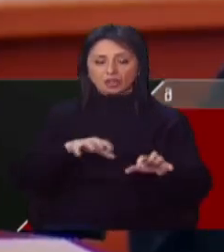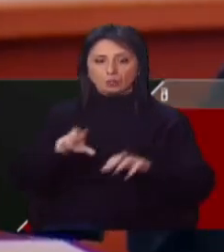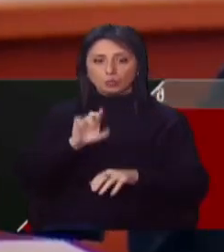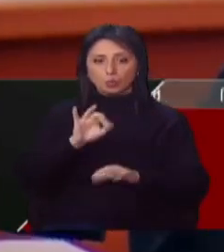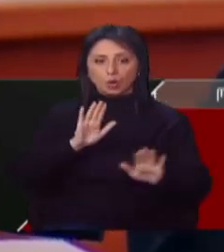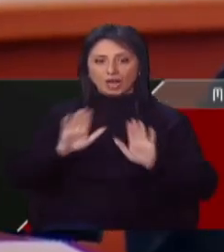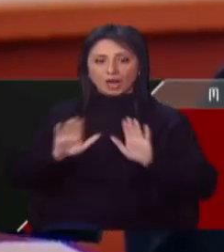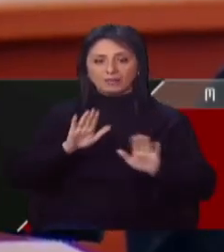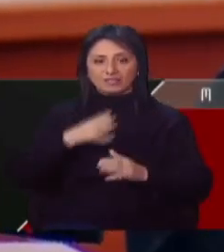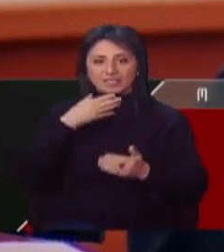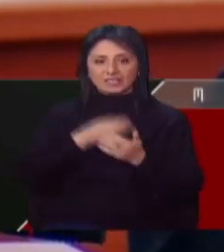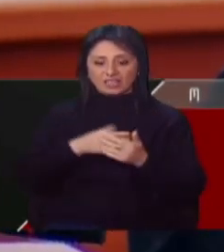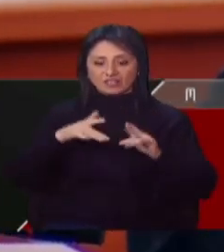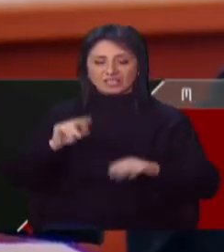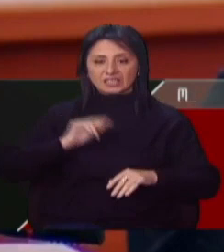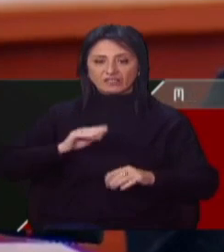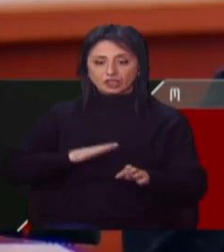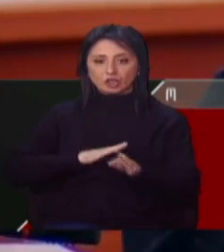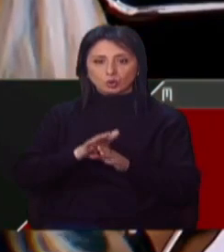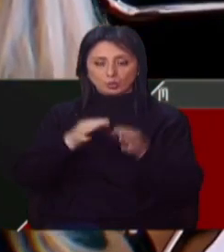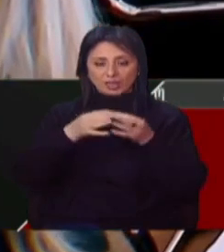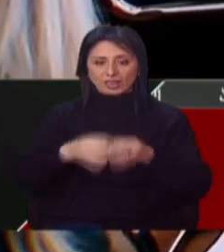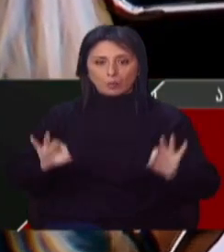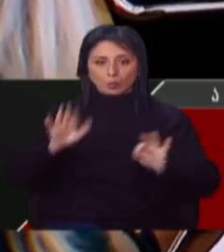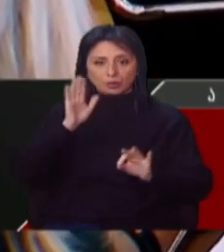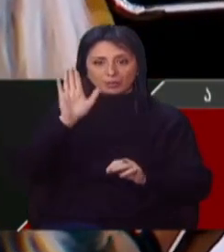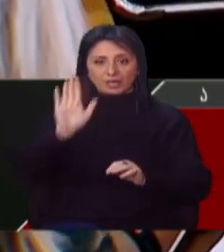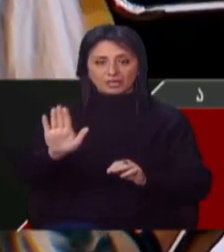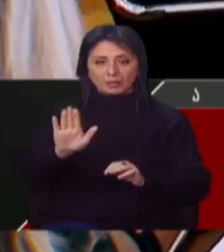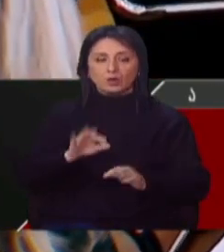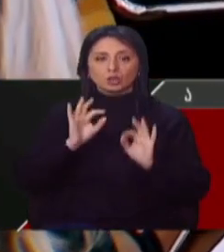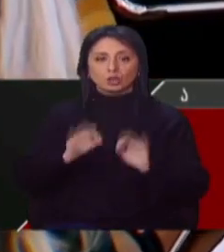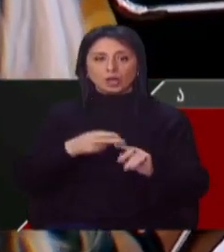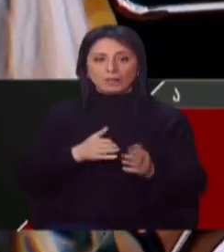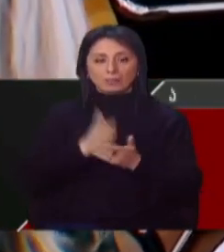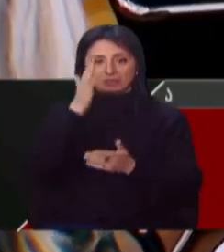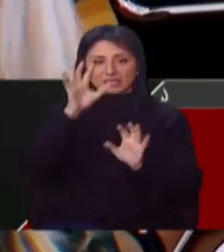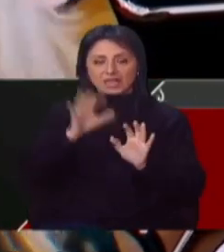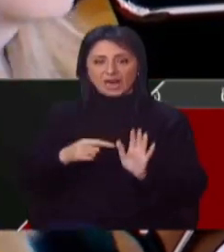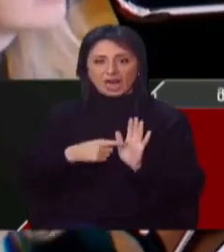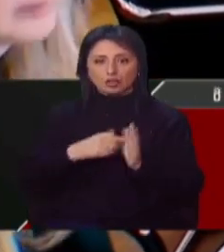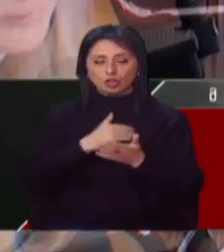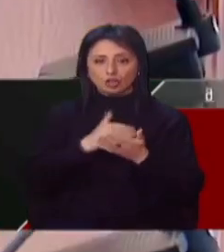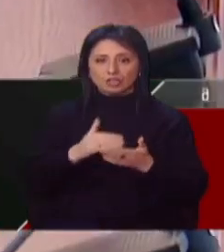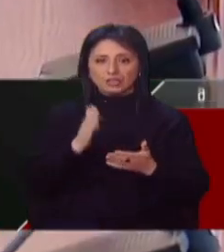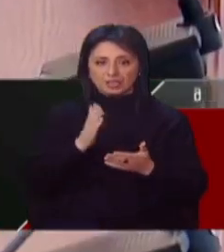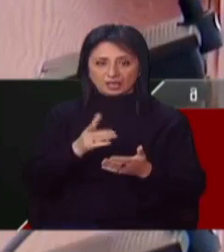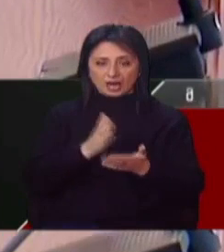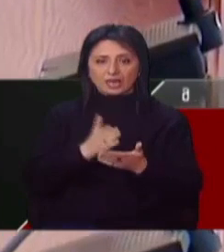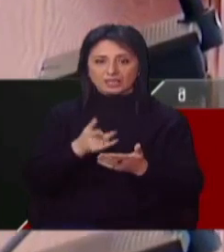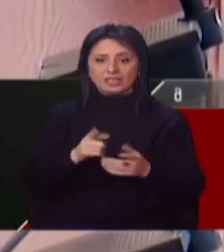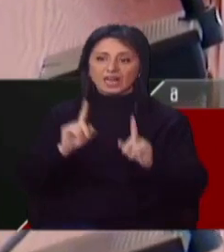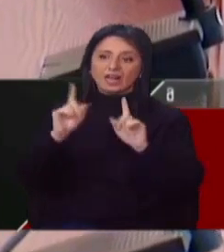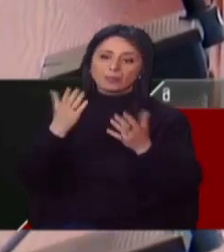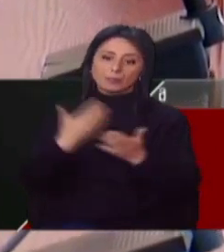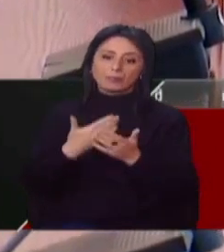biuros khemzvaneli sakutar sakmianobashi srulia damoukidebeli ikneba da zoret amiznit თანამდებობის დონეზე ხდება მისი